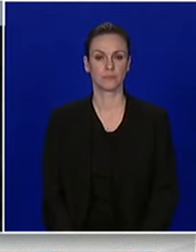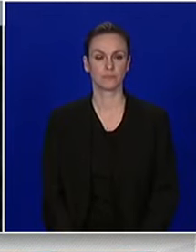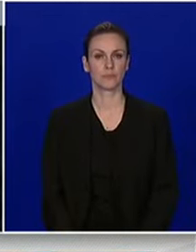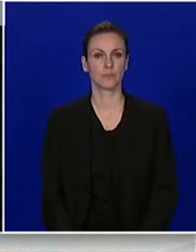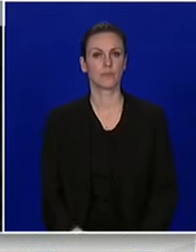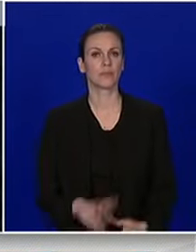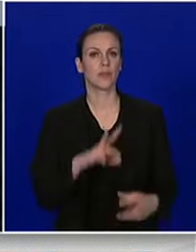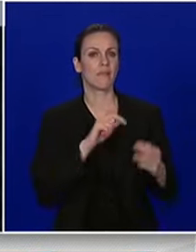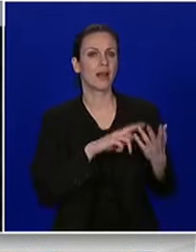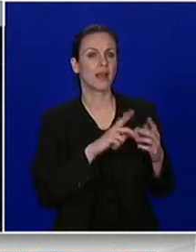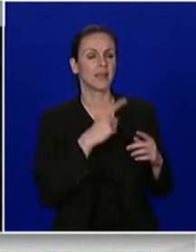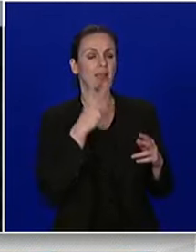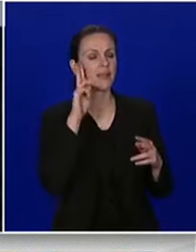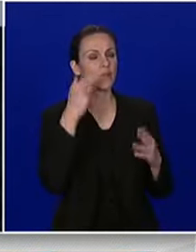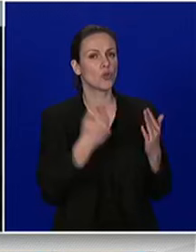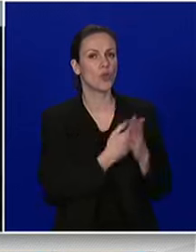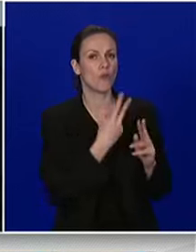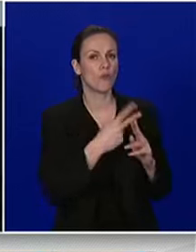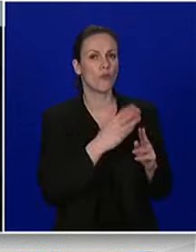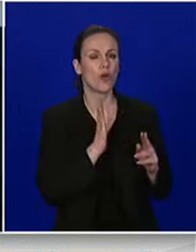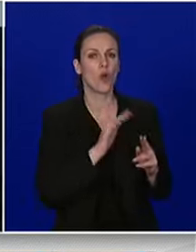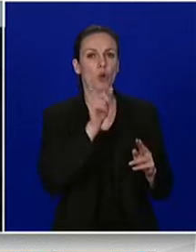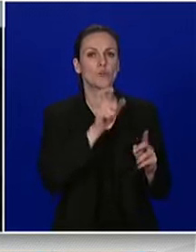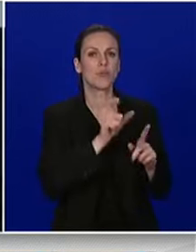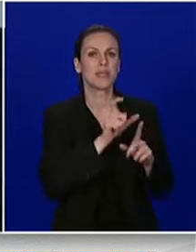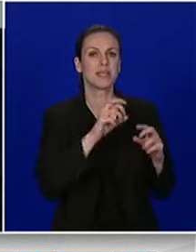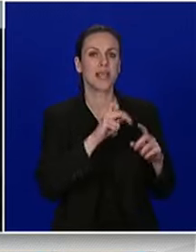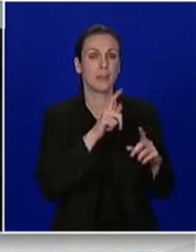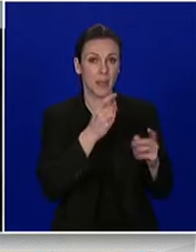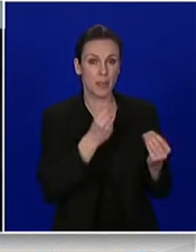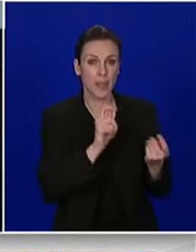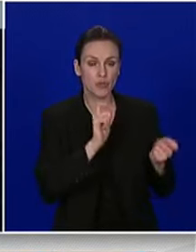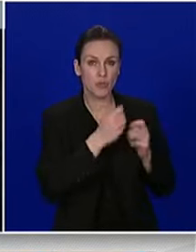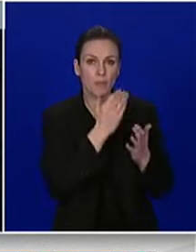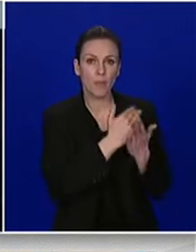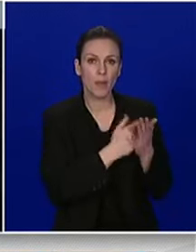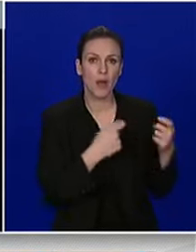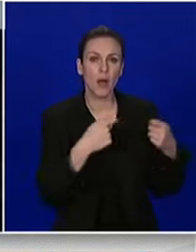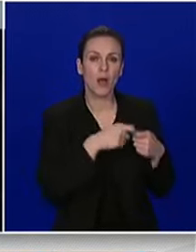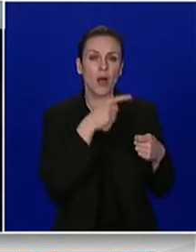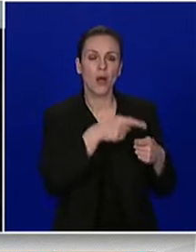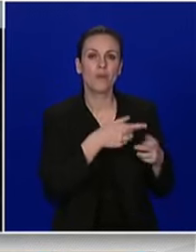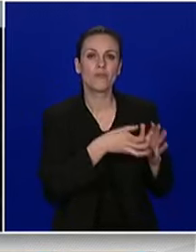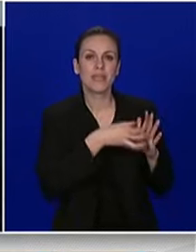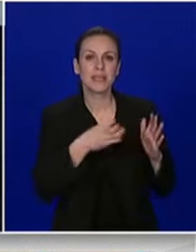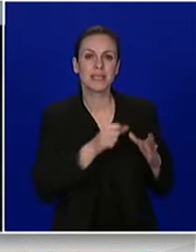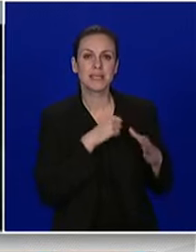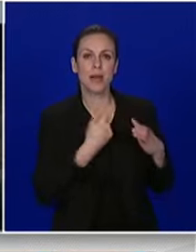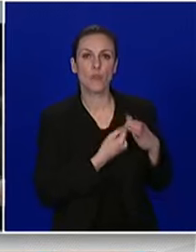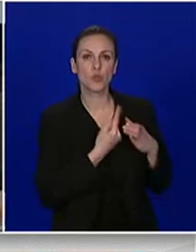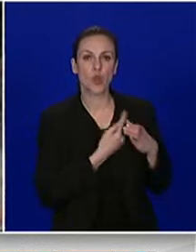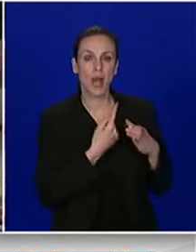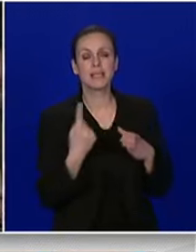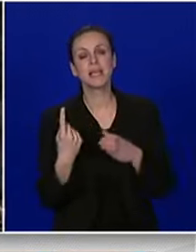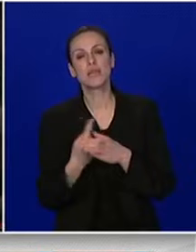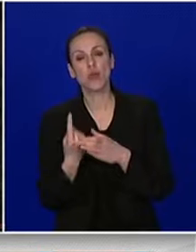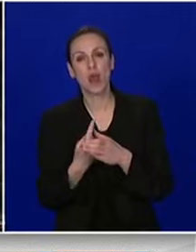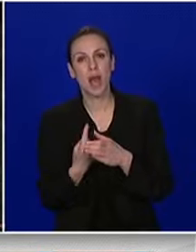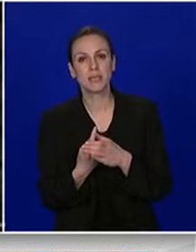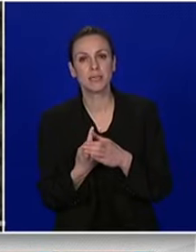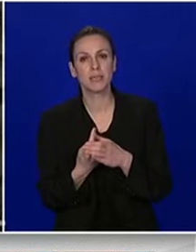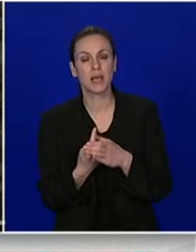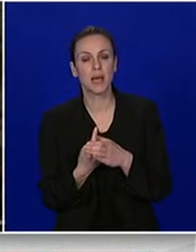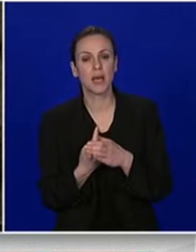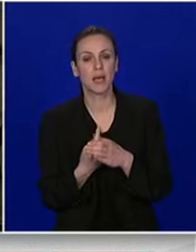Valentina Baus, Dnevnik Nove TV. Pitanje za docenta Capaka. Jesu li se promijenila pravila vezana za trajanje samoizolacije i izolacije?